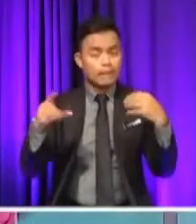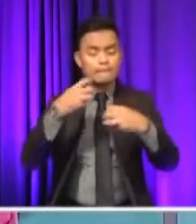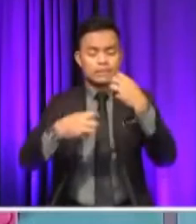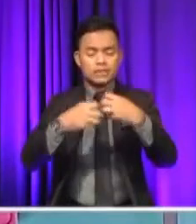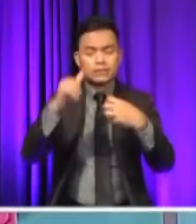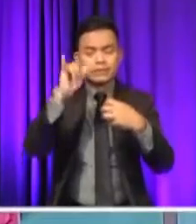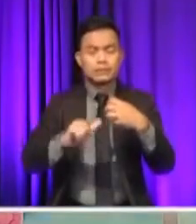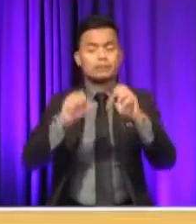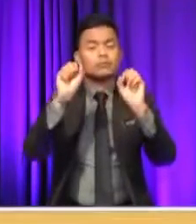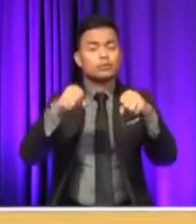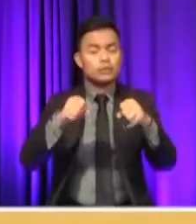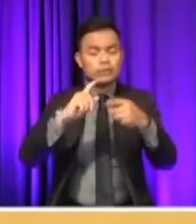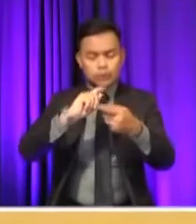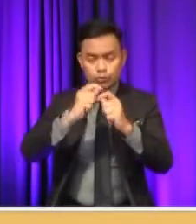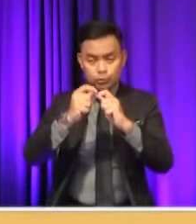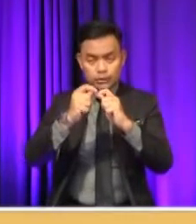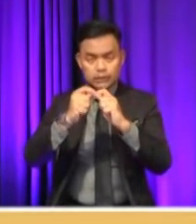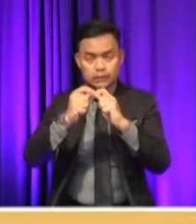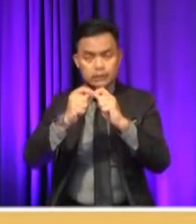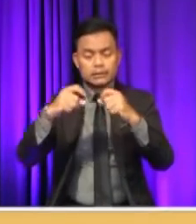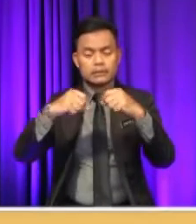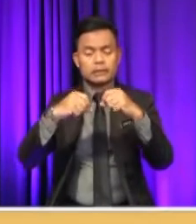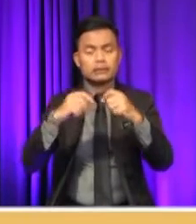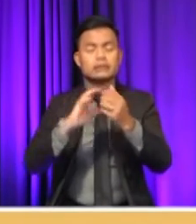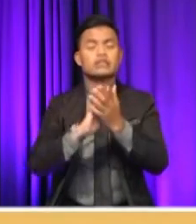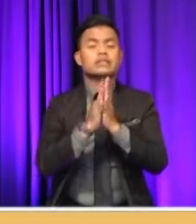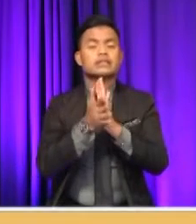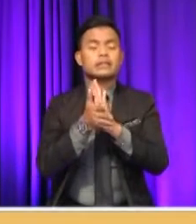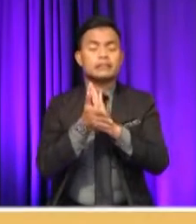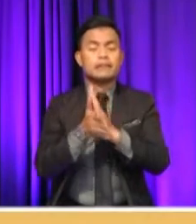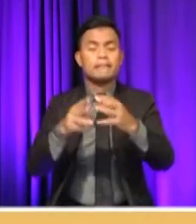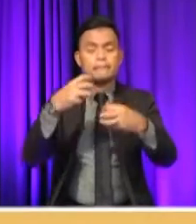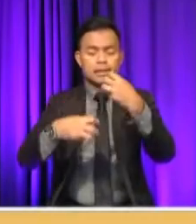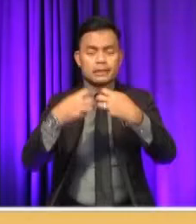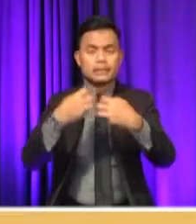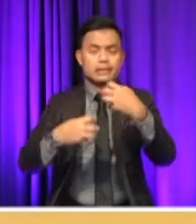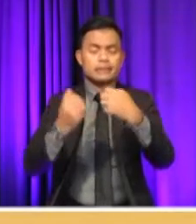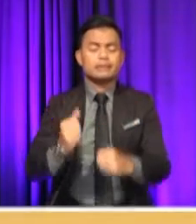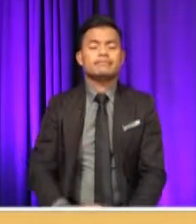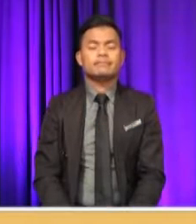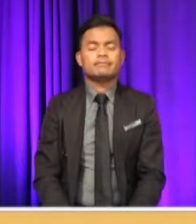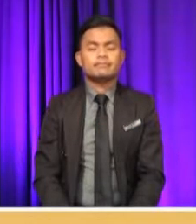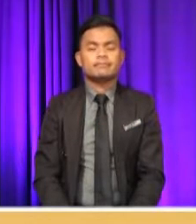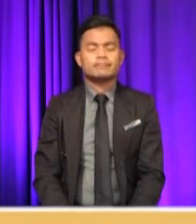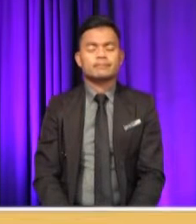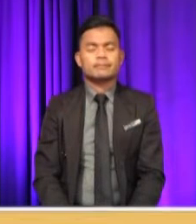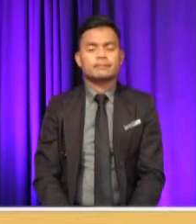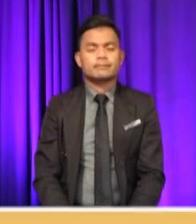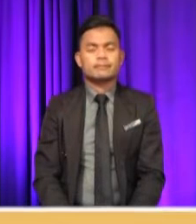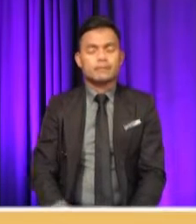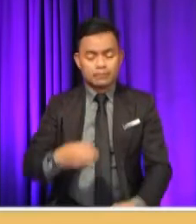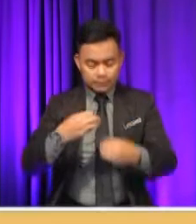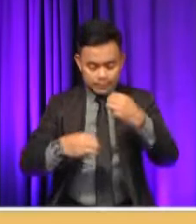tenaga elektrik kepada tenaga mekanikal. Ya, dia tukar tenaga elektrik kepada tenaga mekanikal. Okey, tenaga mekanik